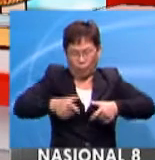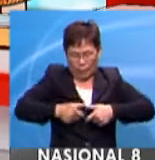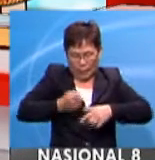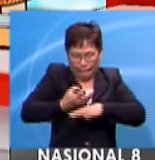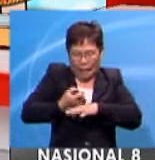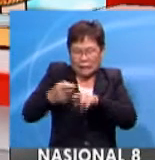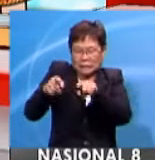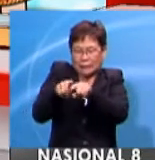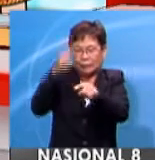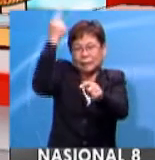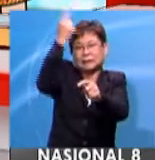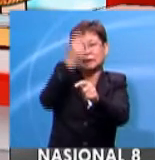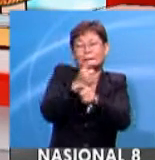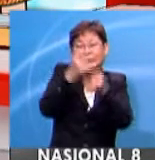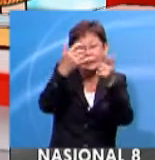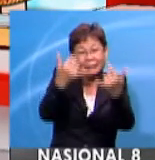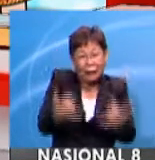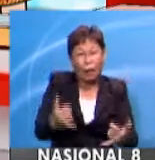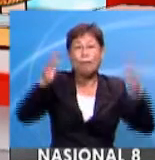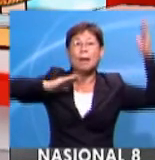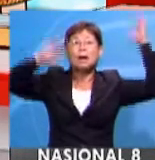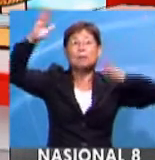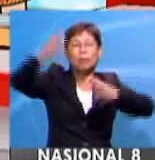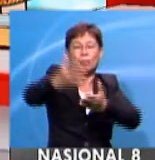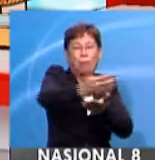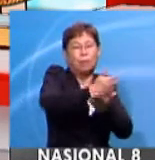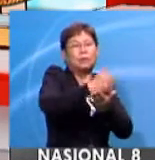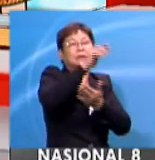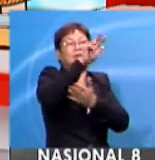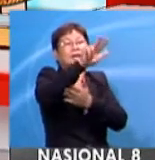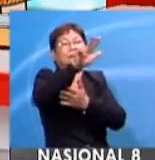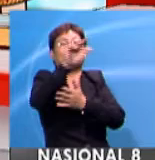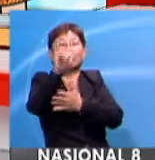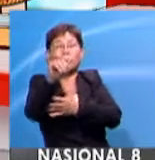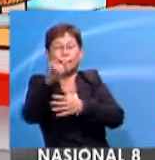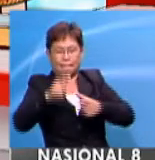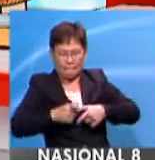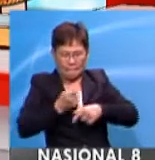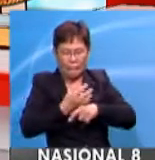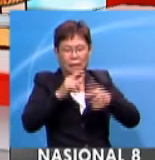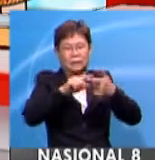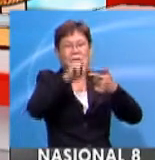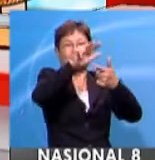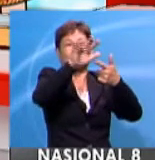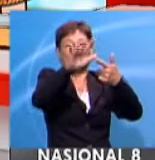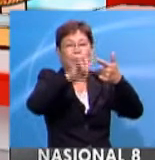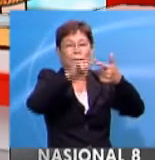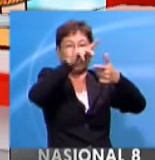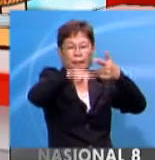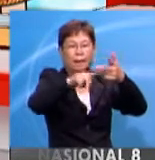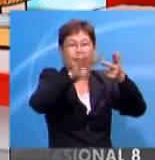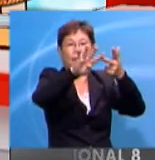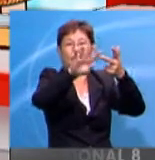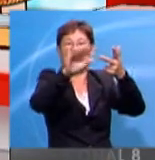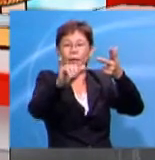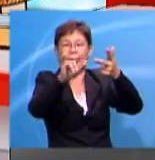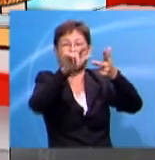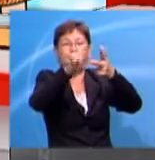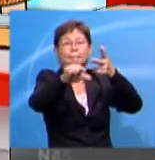seperti yang ditetapkan ketika ini Malaysia mengumpul 36 pikat emas 35 perak dan 46